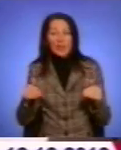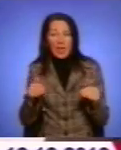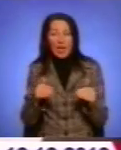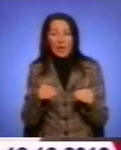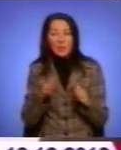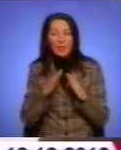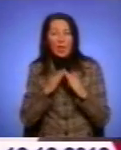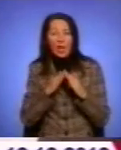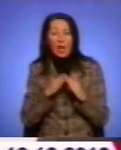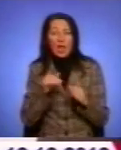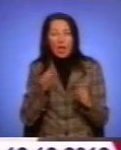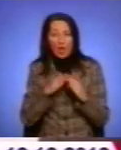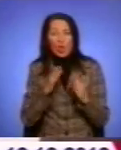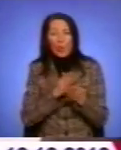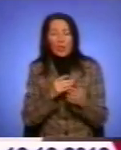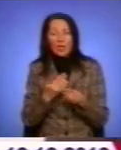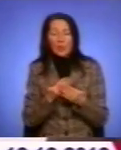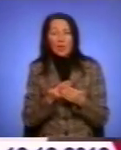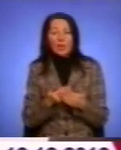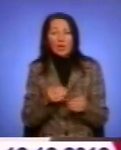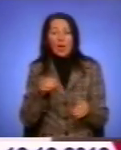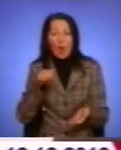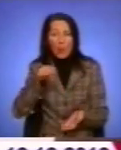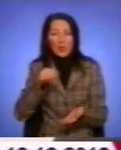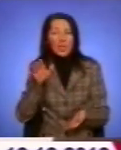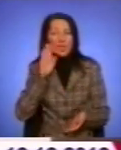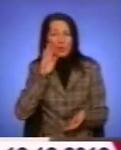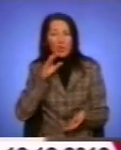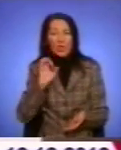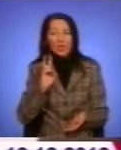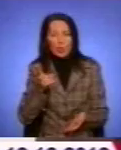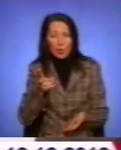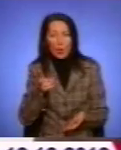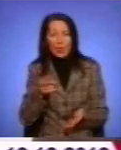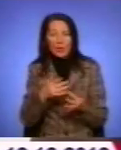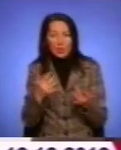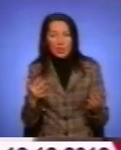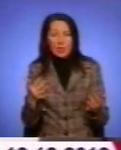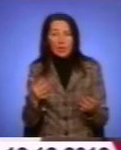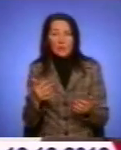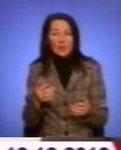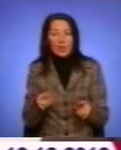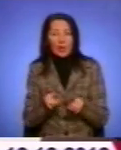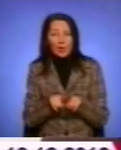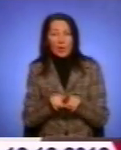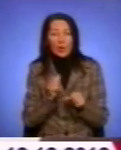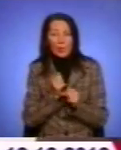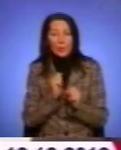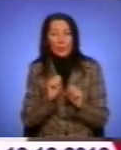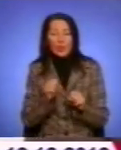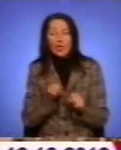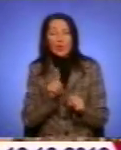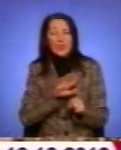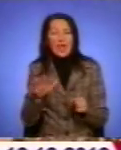В кожного з нас є вдома пластикові пляшки з-під води, з-під соків, пакувальні такі матеріали, які не